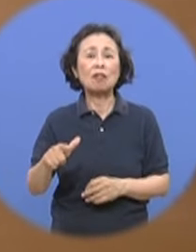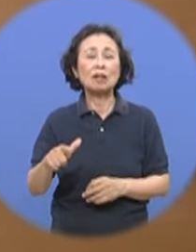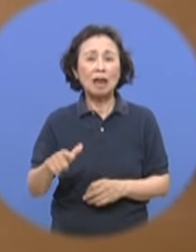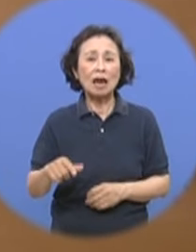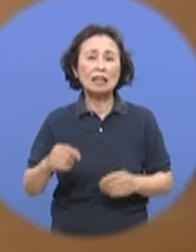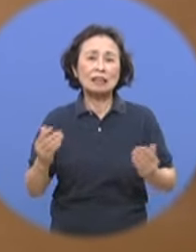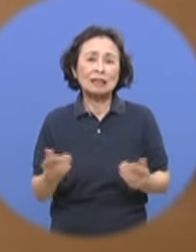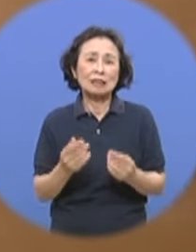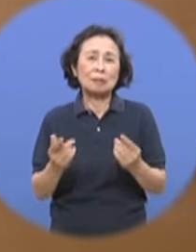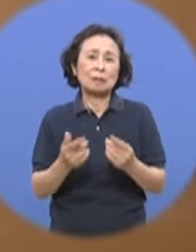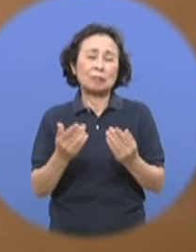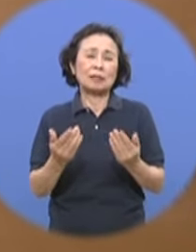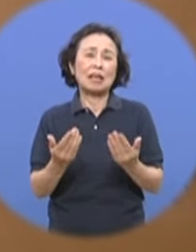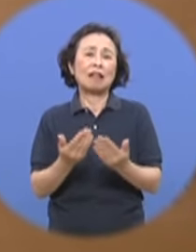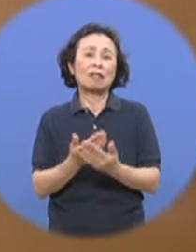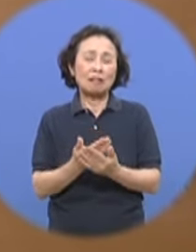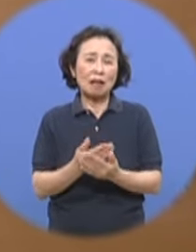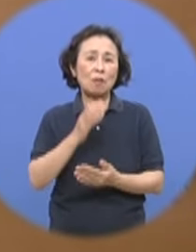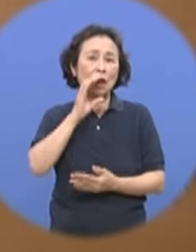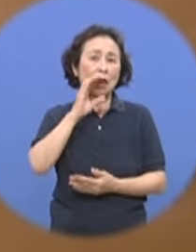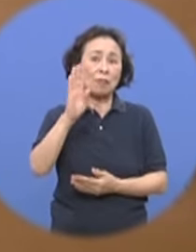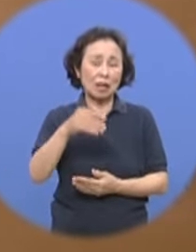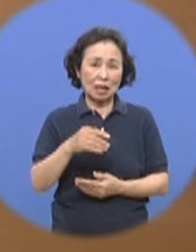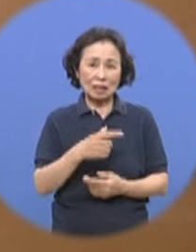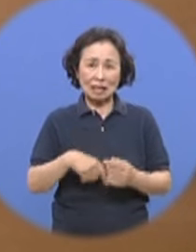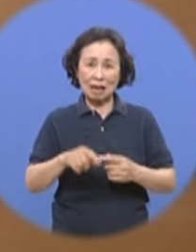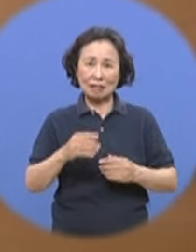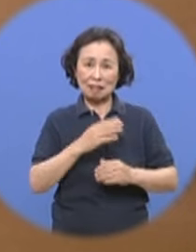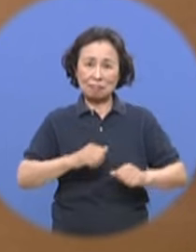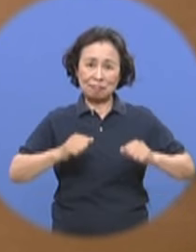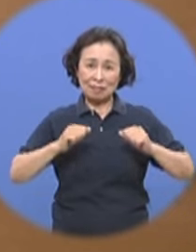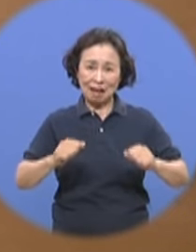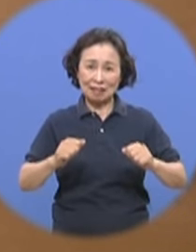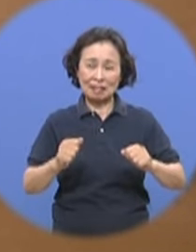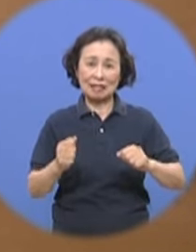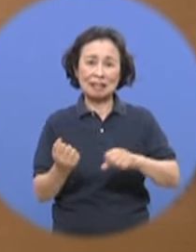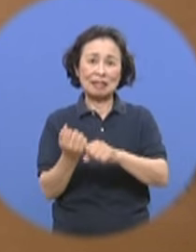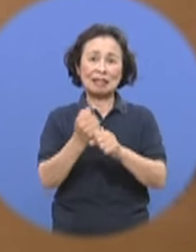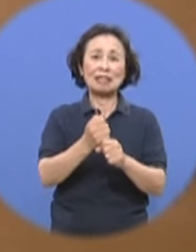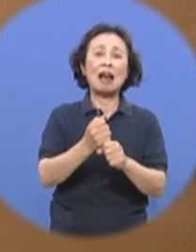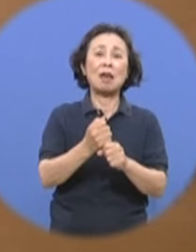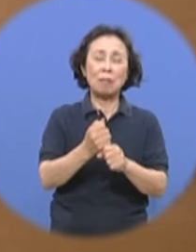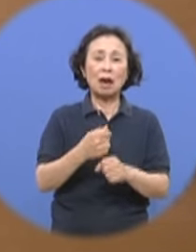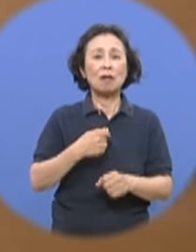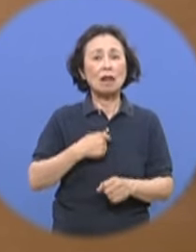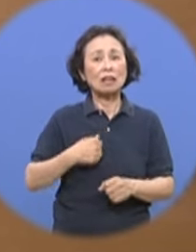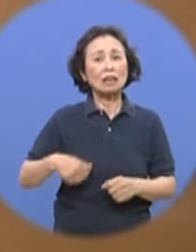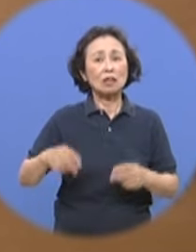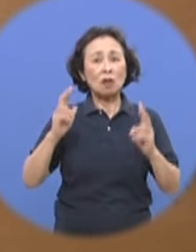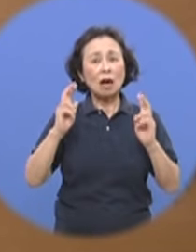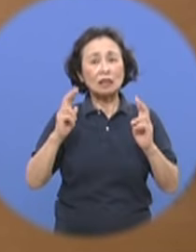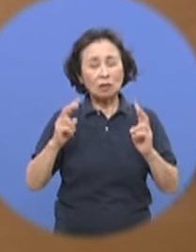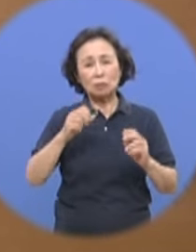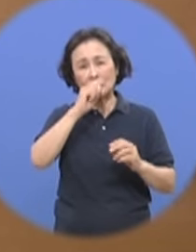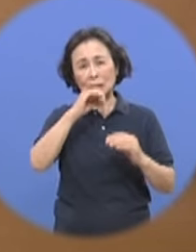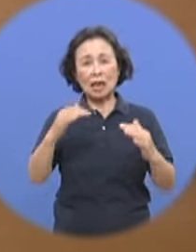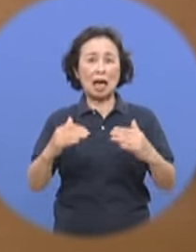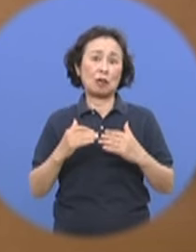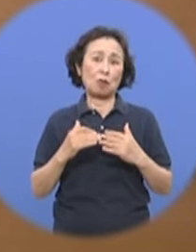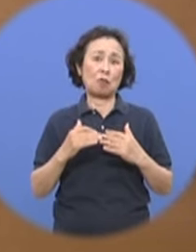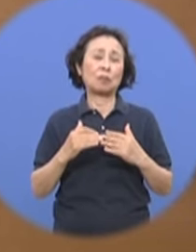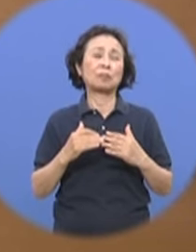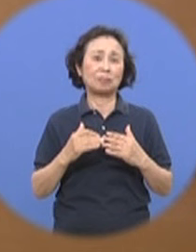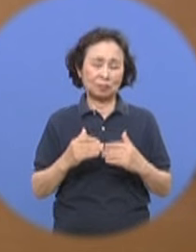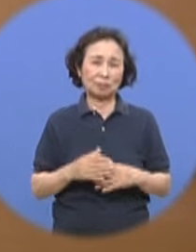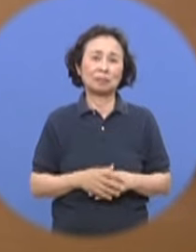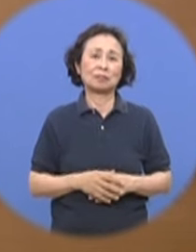発になってですね、和歌山県がより元気になれば私どもの事業の方にもいい影響がもちろん出てきますし、まあ、そうい